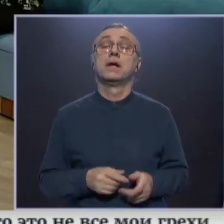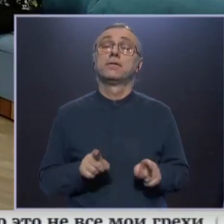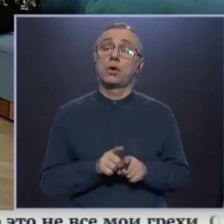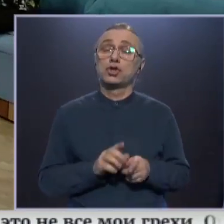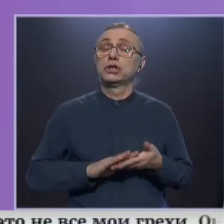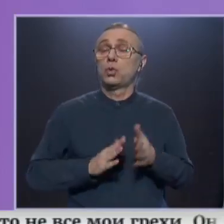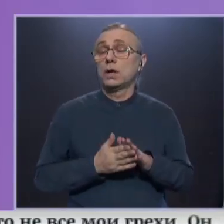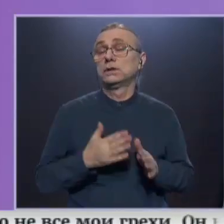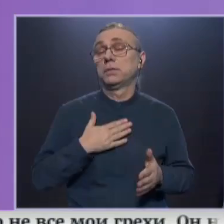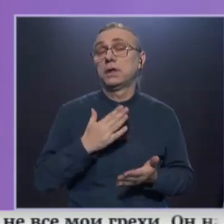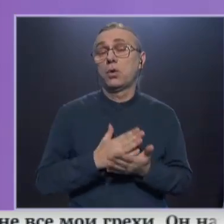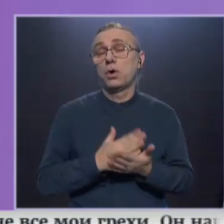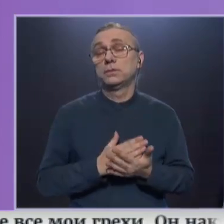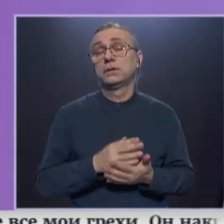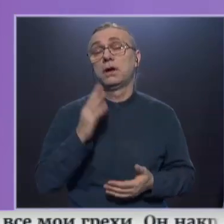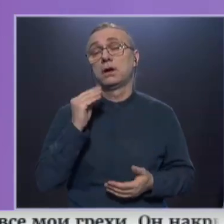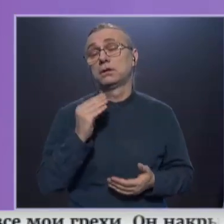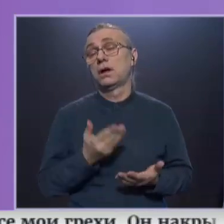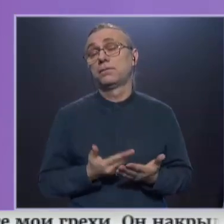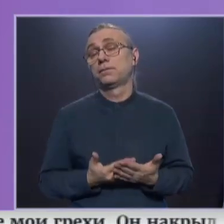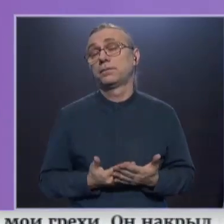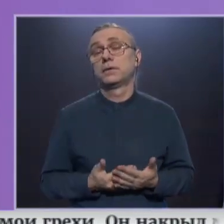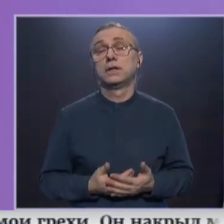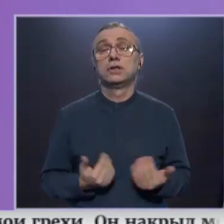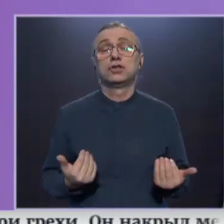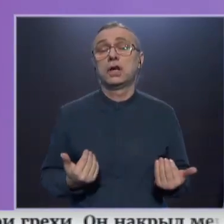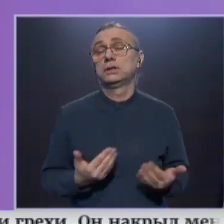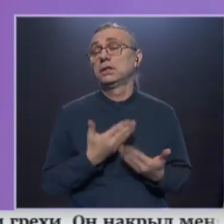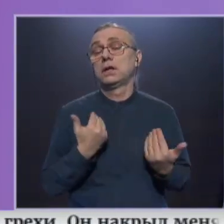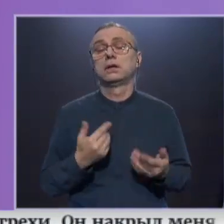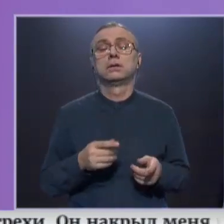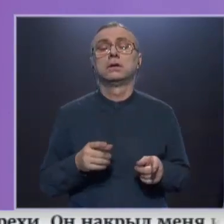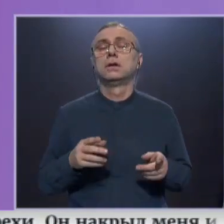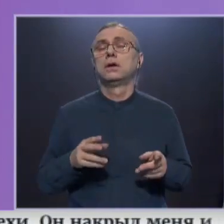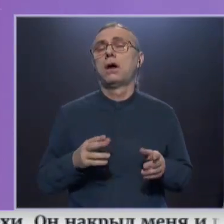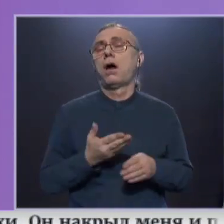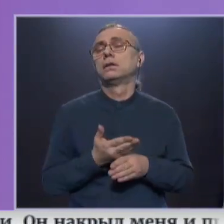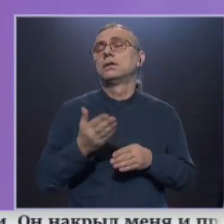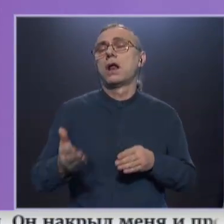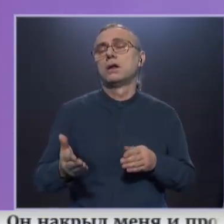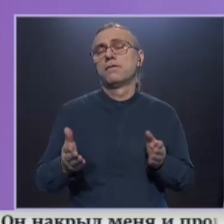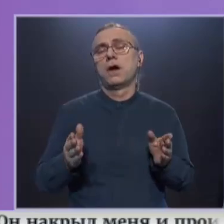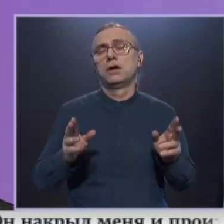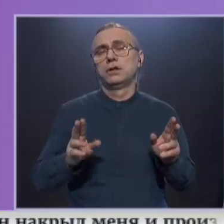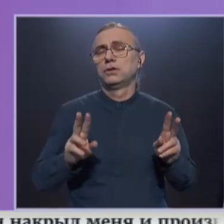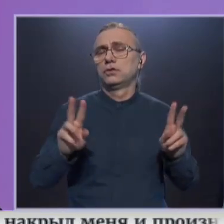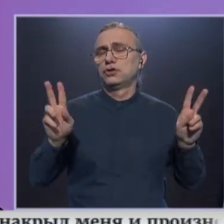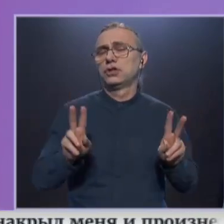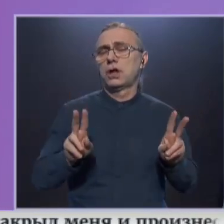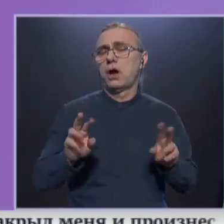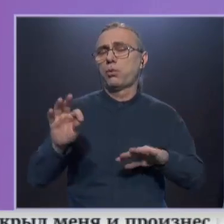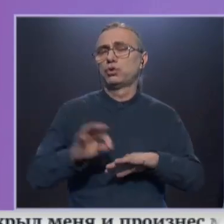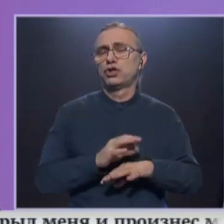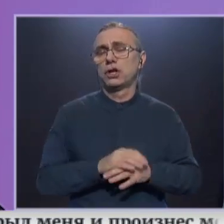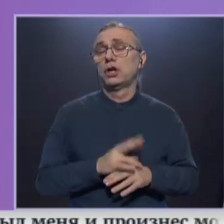мы, когда сейчас, конечно, уже нету чина обручения отдельного заранее, но есть такая замечательная